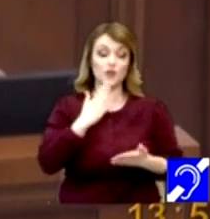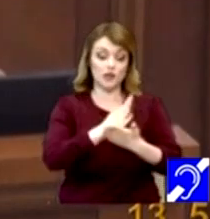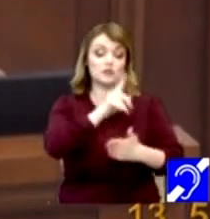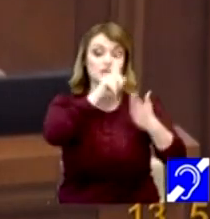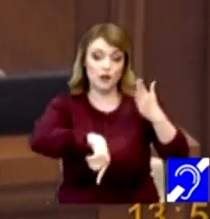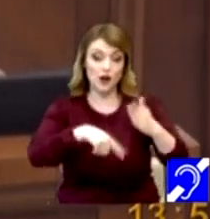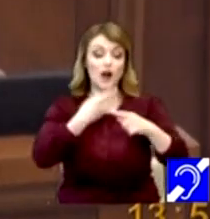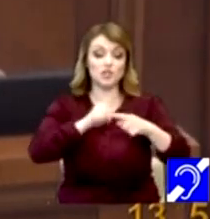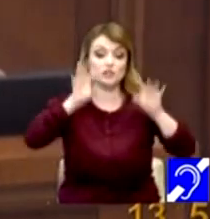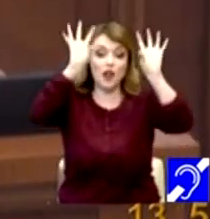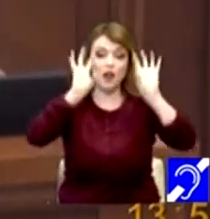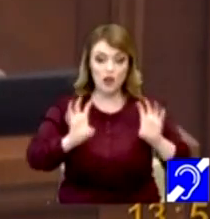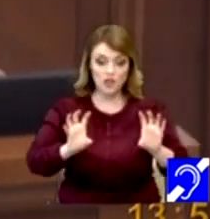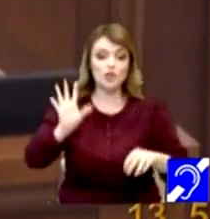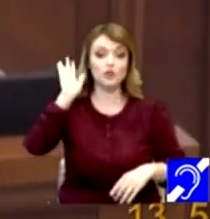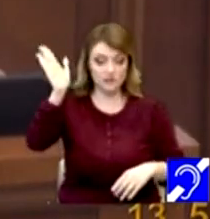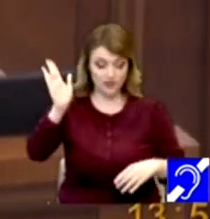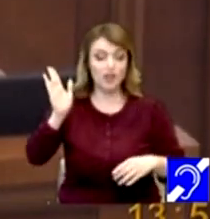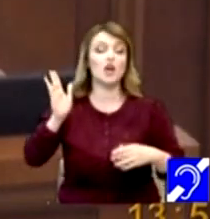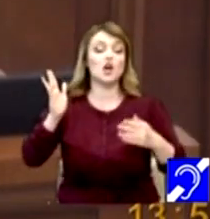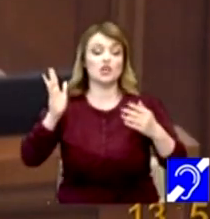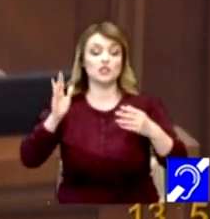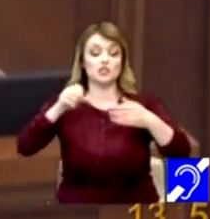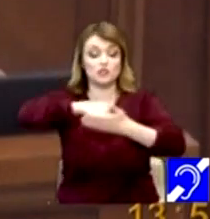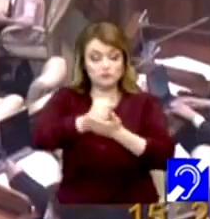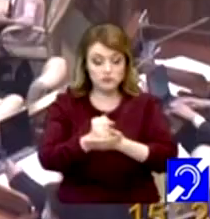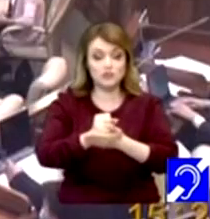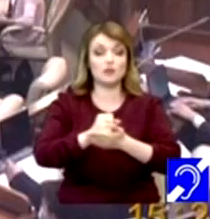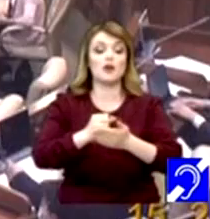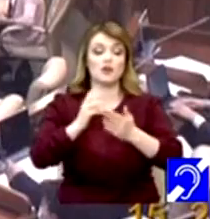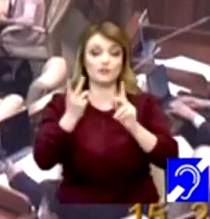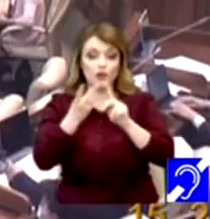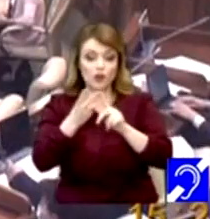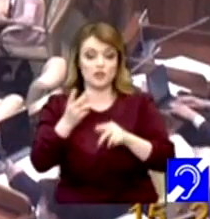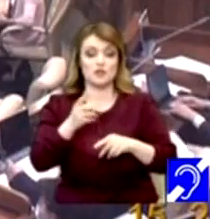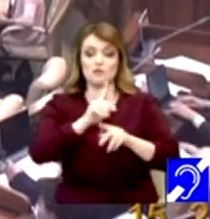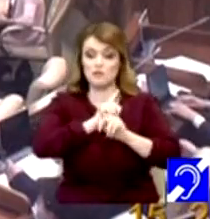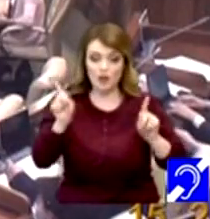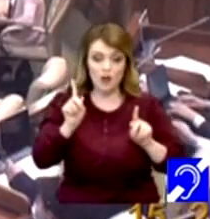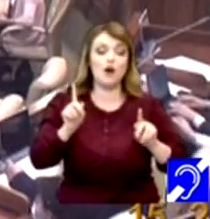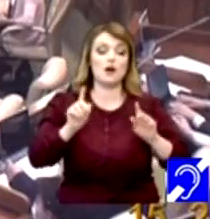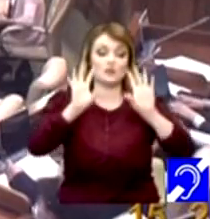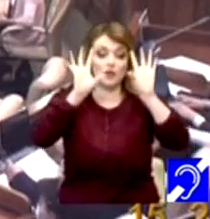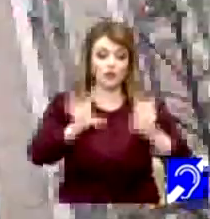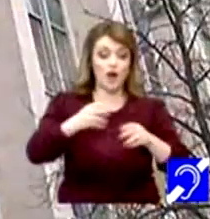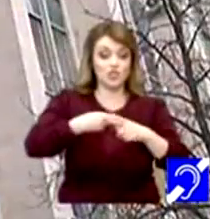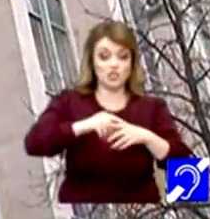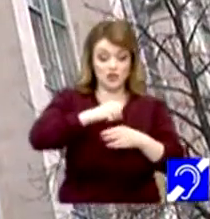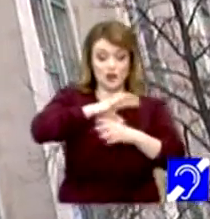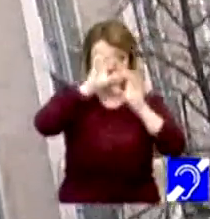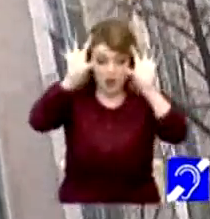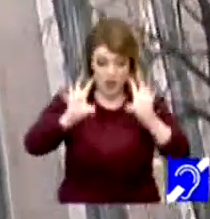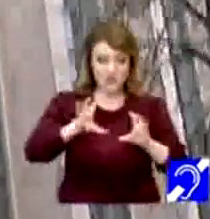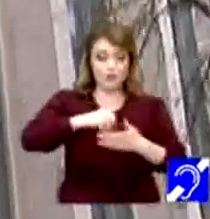speranță că această lege va fi declarată neconstituțională și a doua oară. Legea miliardului a fost aprobată în anul 2016